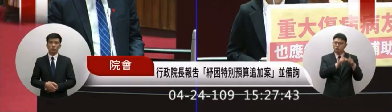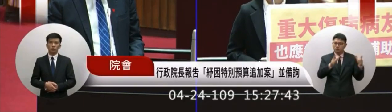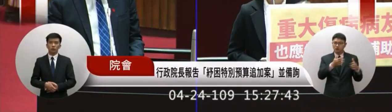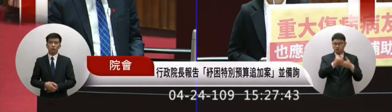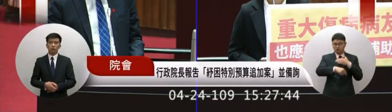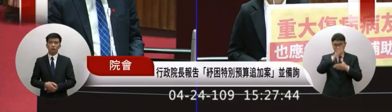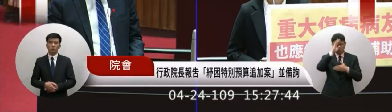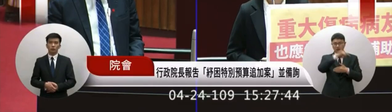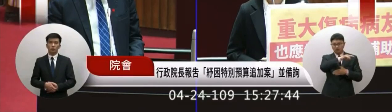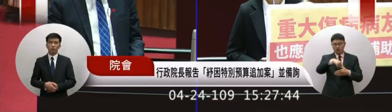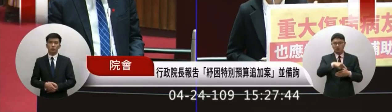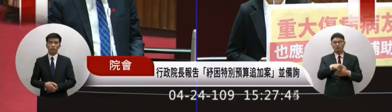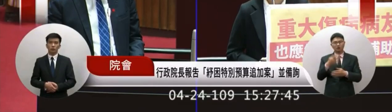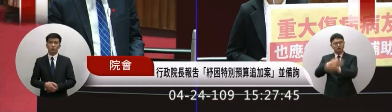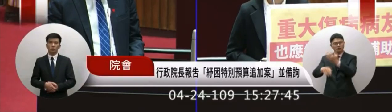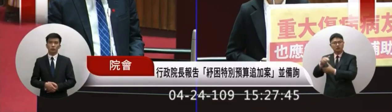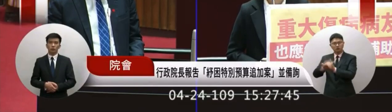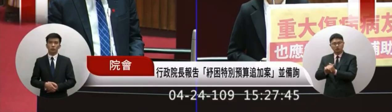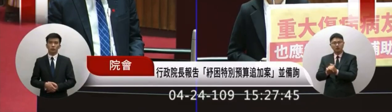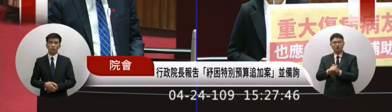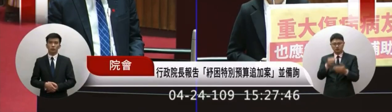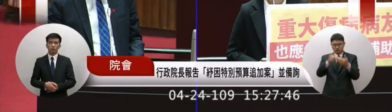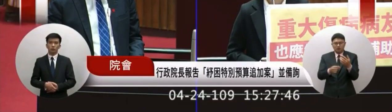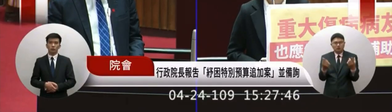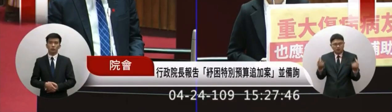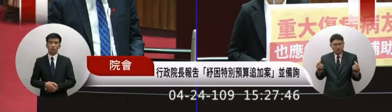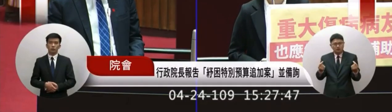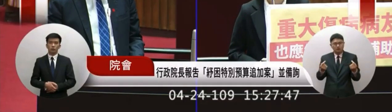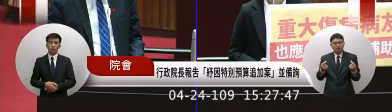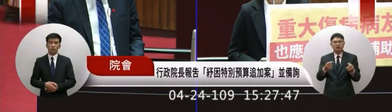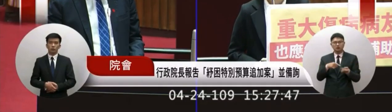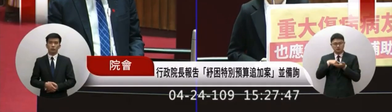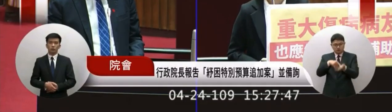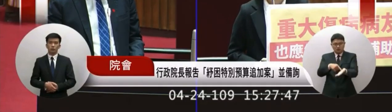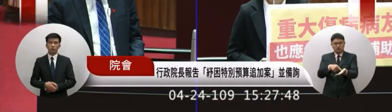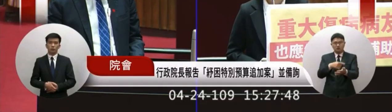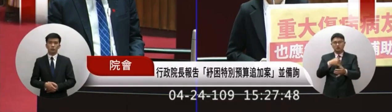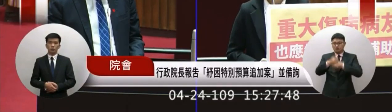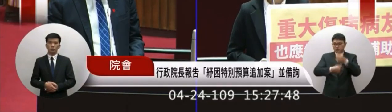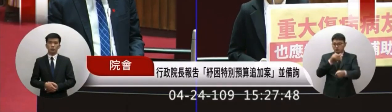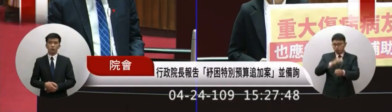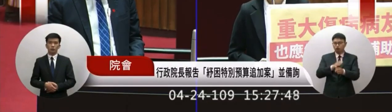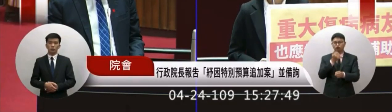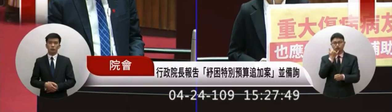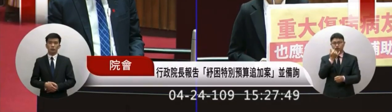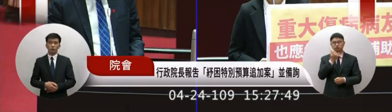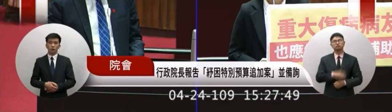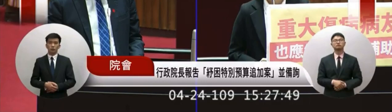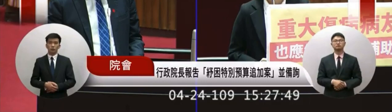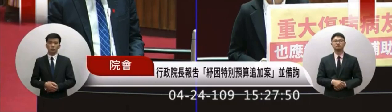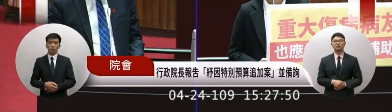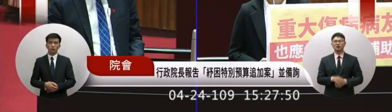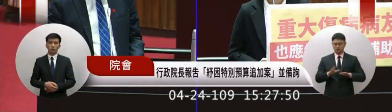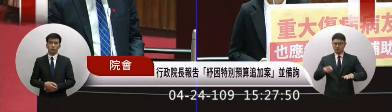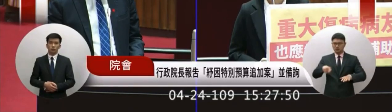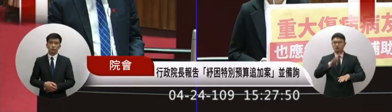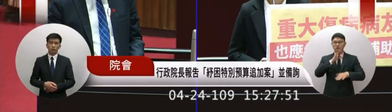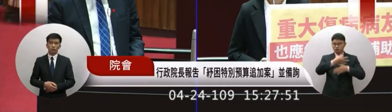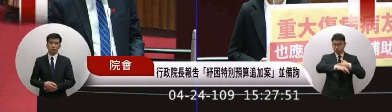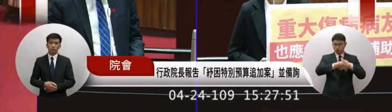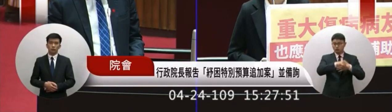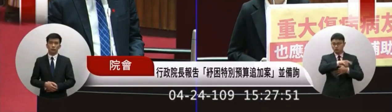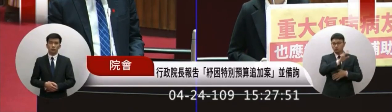在画在同一个水平线上，让同样经济状况的人都可以一起纳入补助。这是我们希望，我们看到现在目前缺乏的部分，有我们一